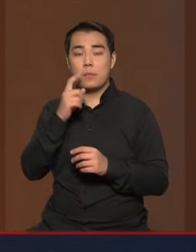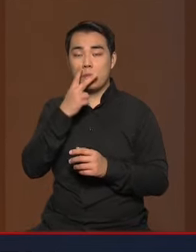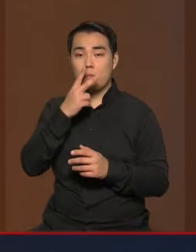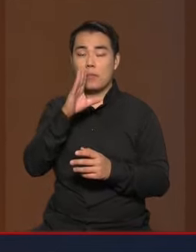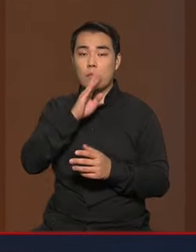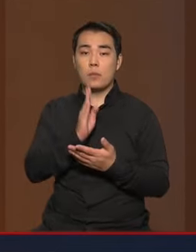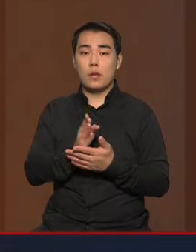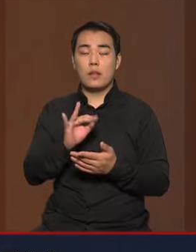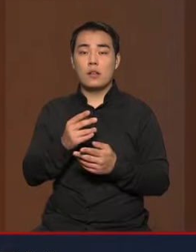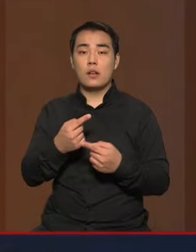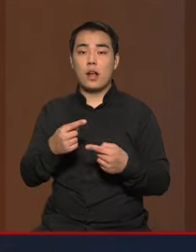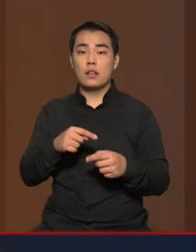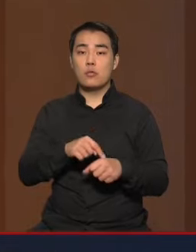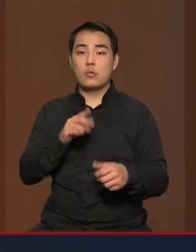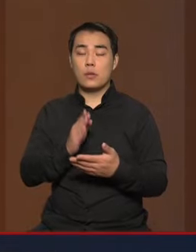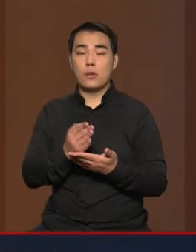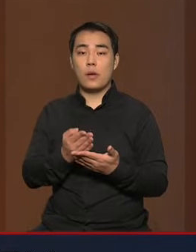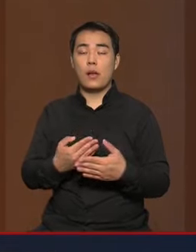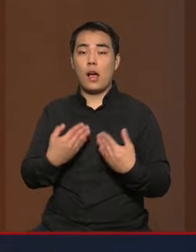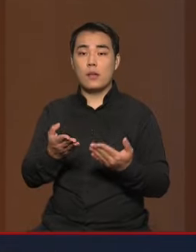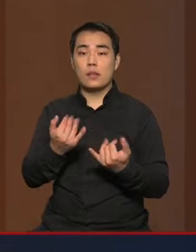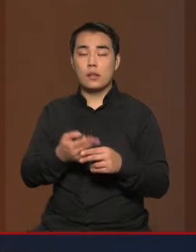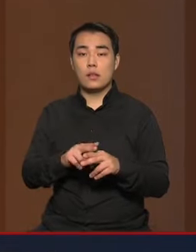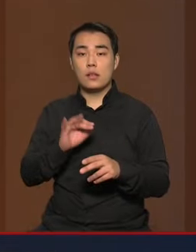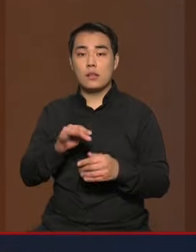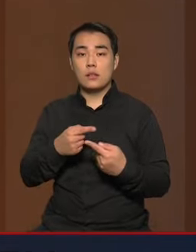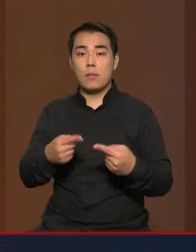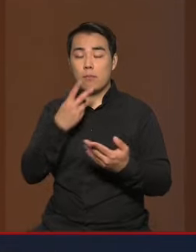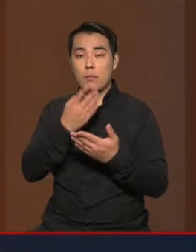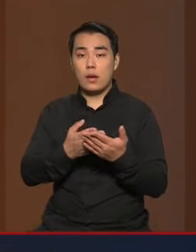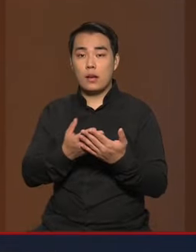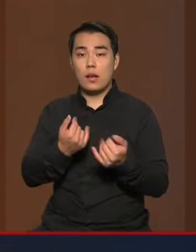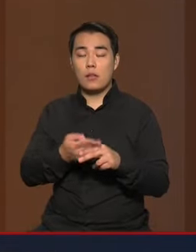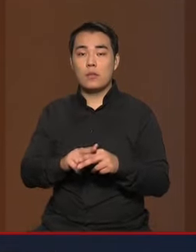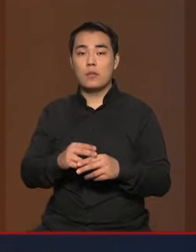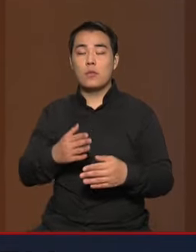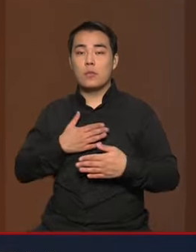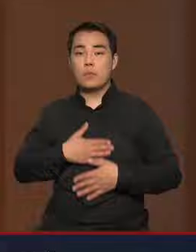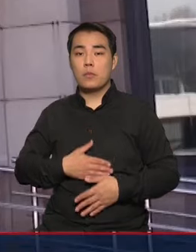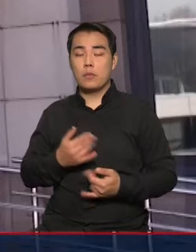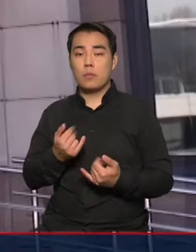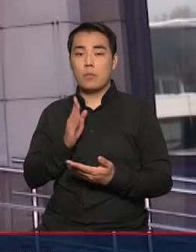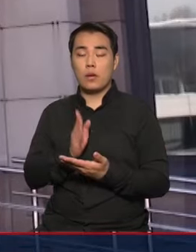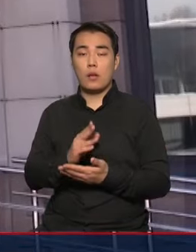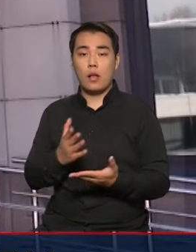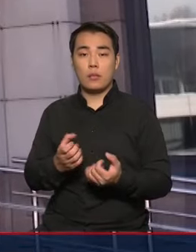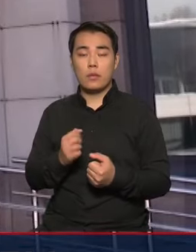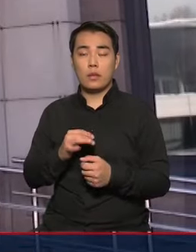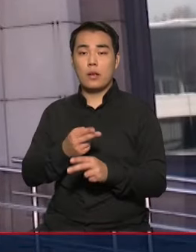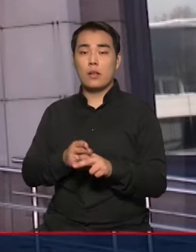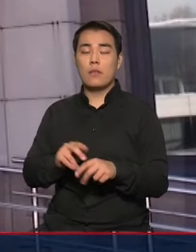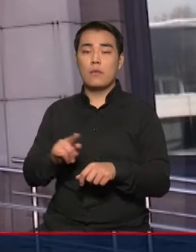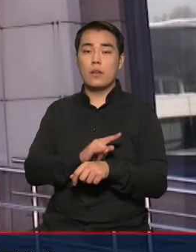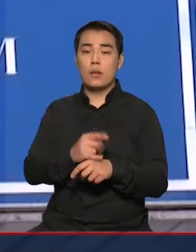мүмкін. Белгілі бір эмоцияларға беріліп, тіпті осы эмоциялардан ләззат алуы мүмкін. Мамандар тұрғындарды